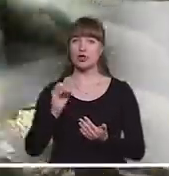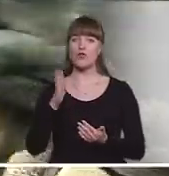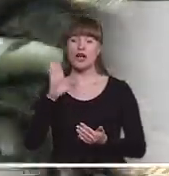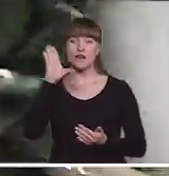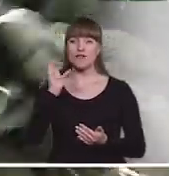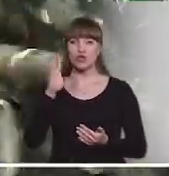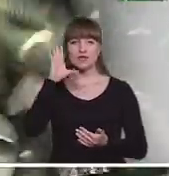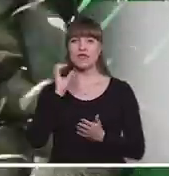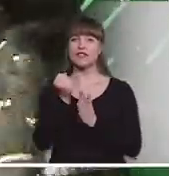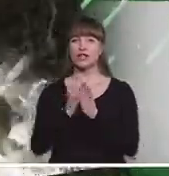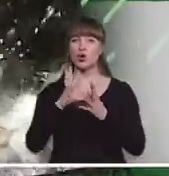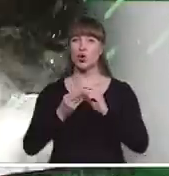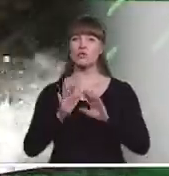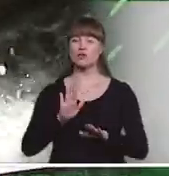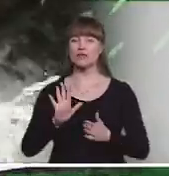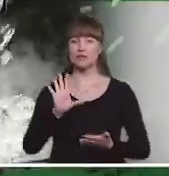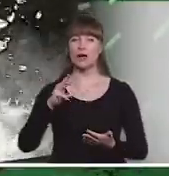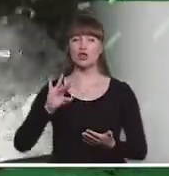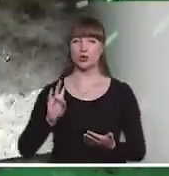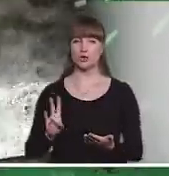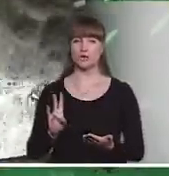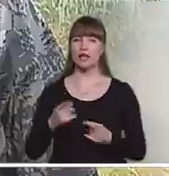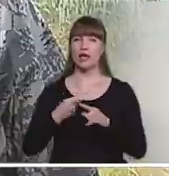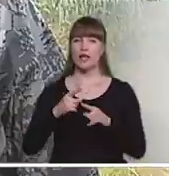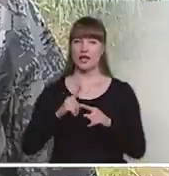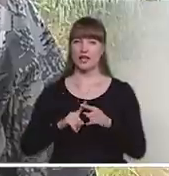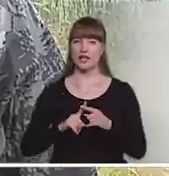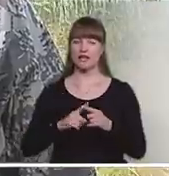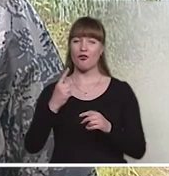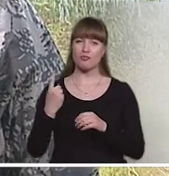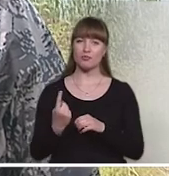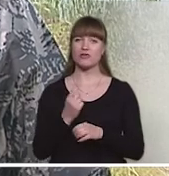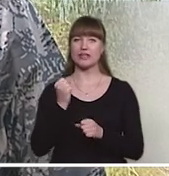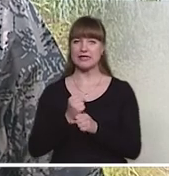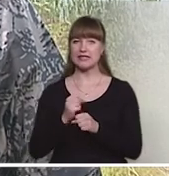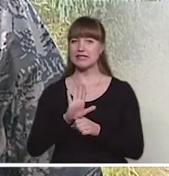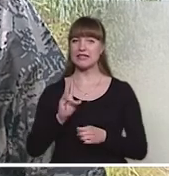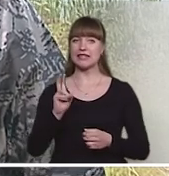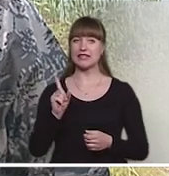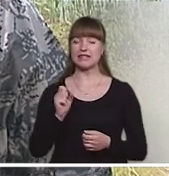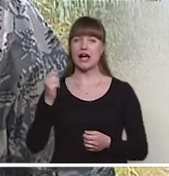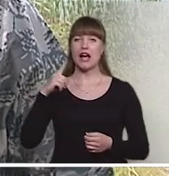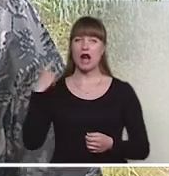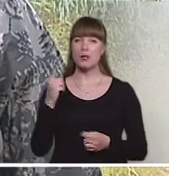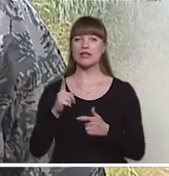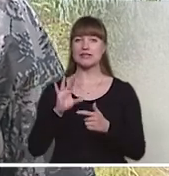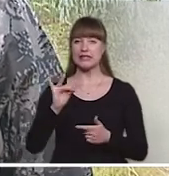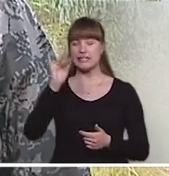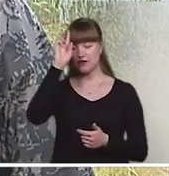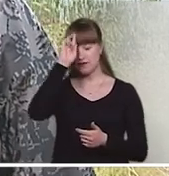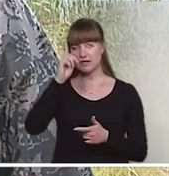садовка Веселовского водохранилища. Общий вес выпущенной рыбы 5 тонн. Это впервые делается не за областные